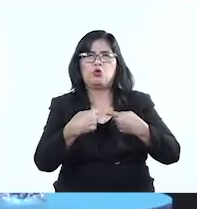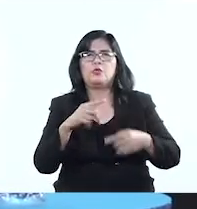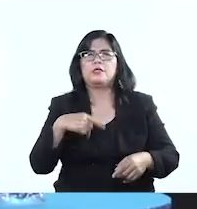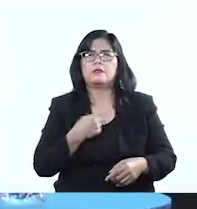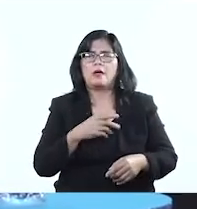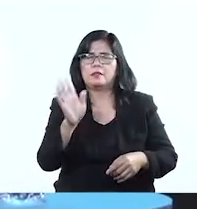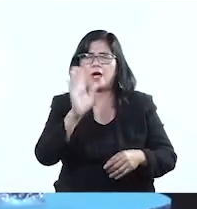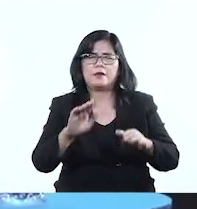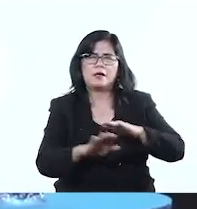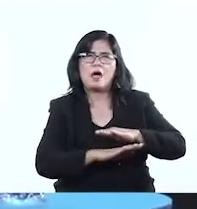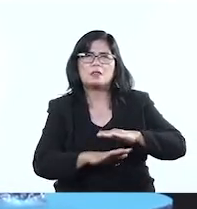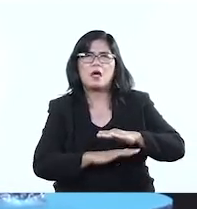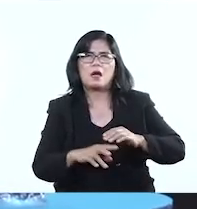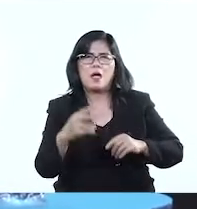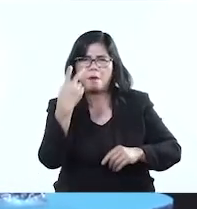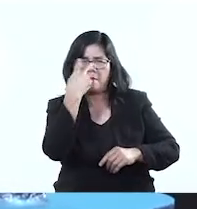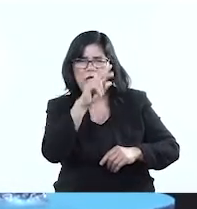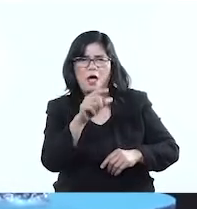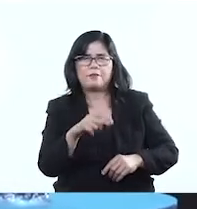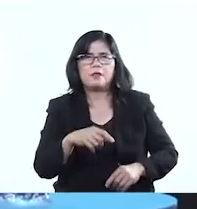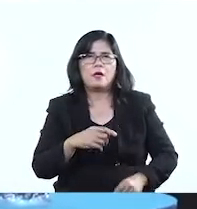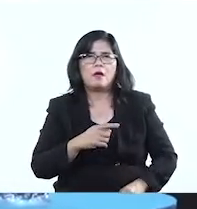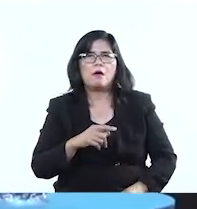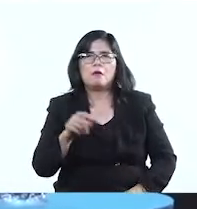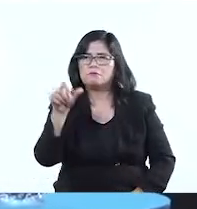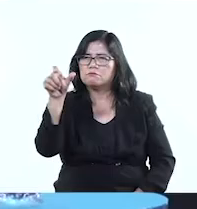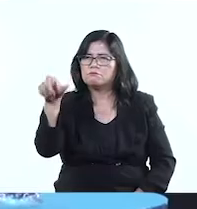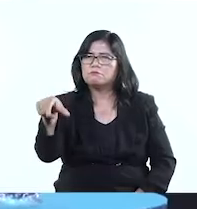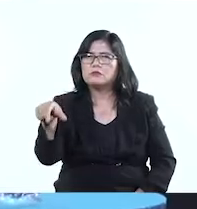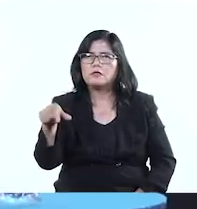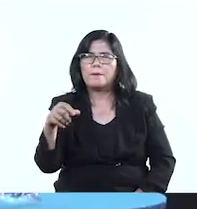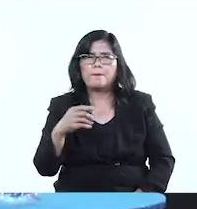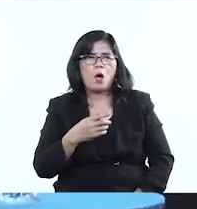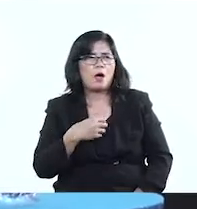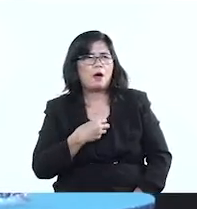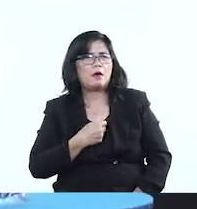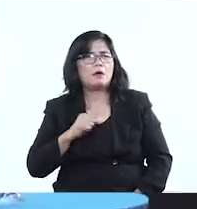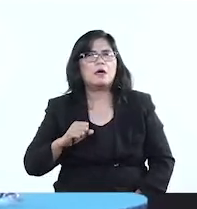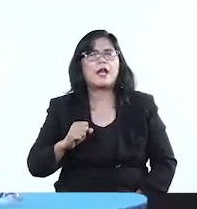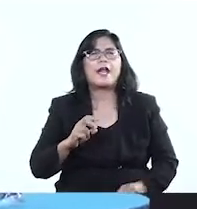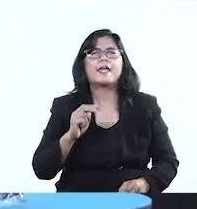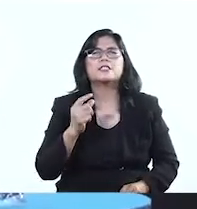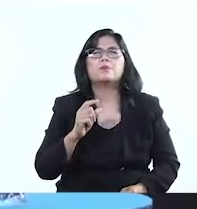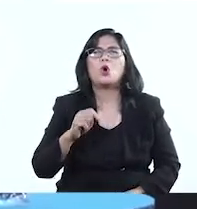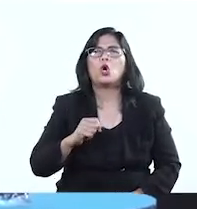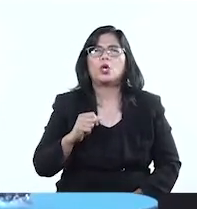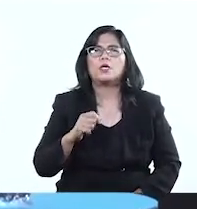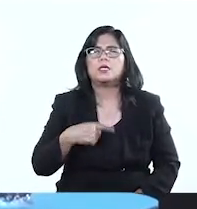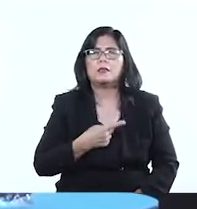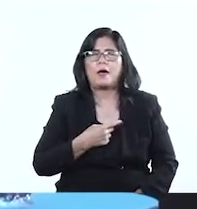juga menuduh kita melihat sikap dan reaksi kita coba bayangkan Hai Yusuf itikad dari banyak hal